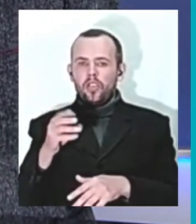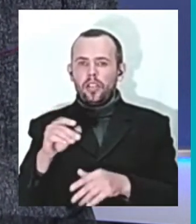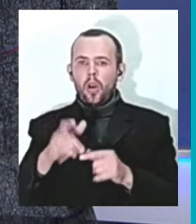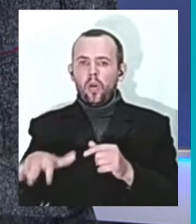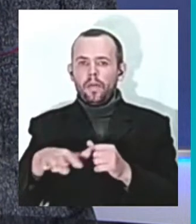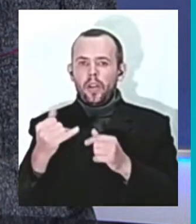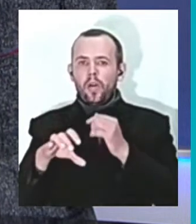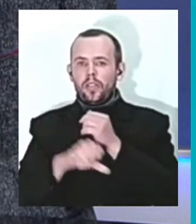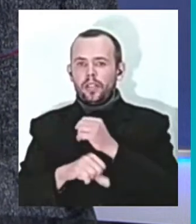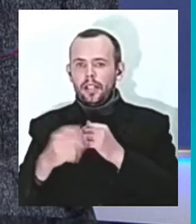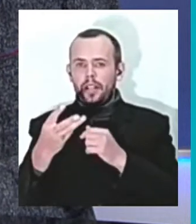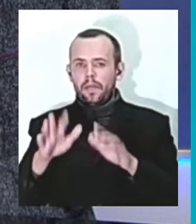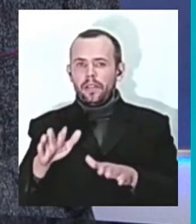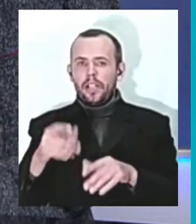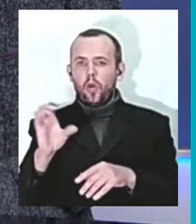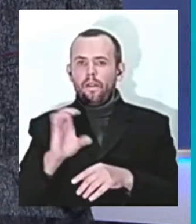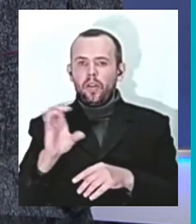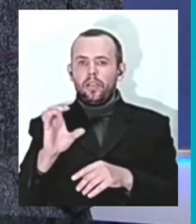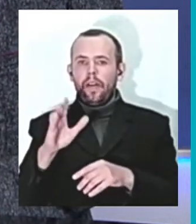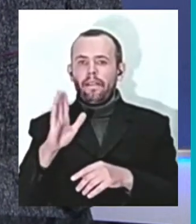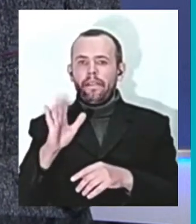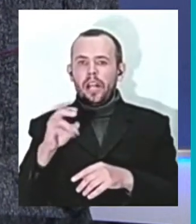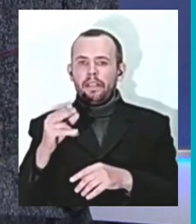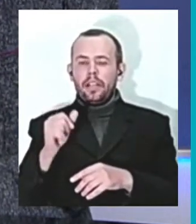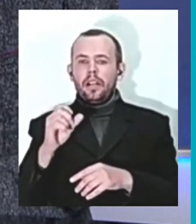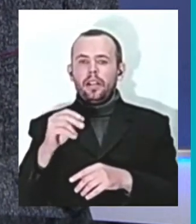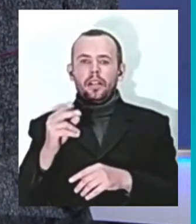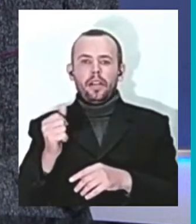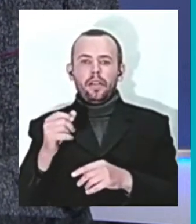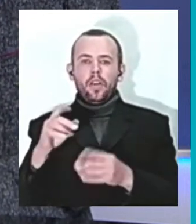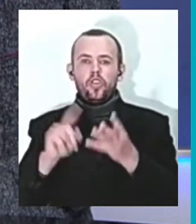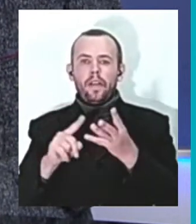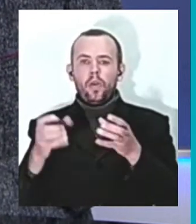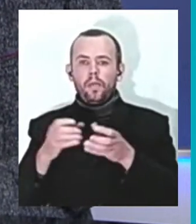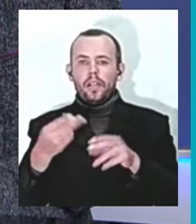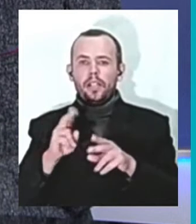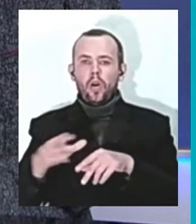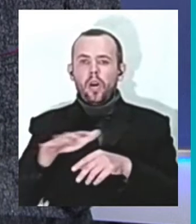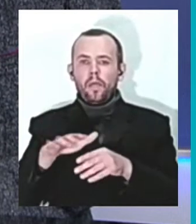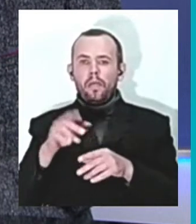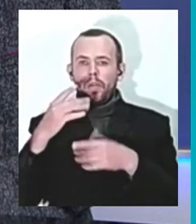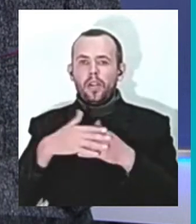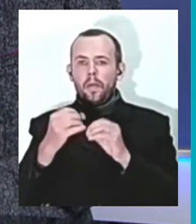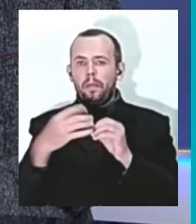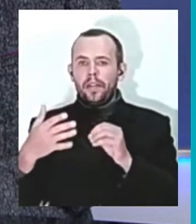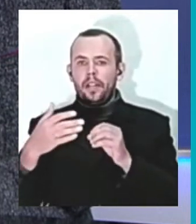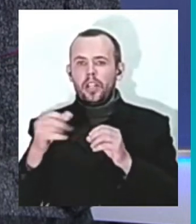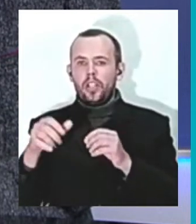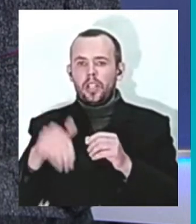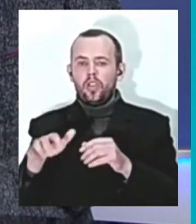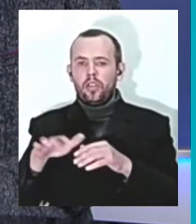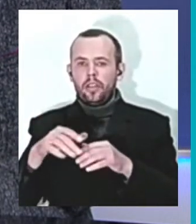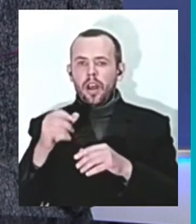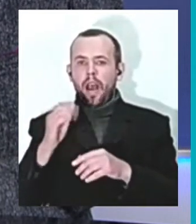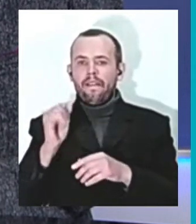місці – це Суворовська, Вилківська та Городненська. Четверта група – це громади понад 15 тисяч населення. Це Авангардівська, перші